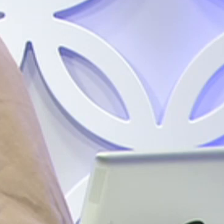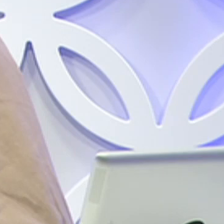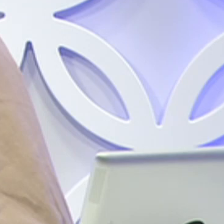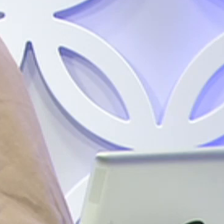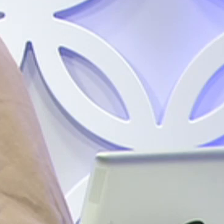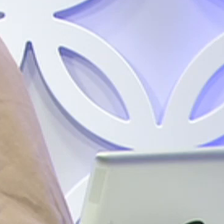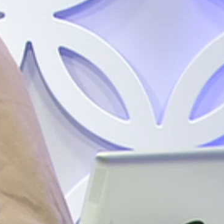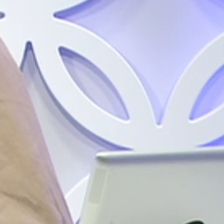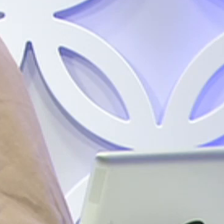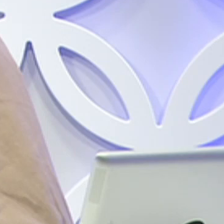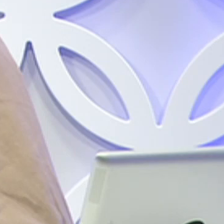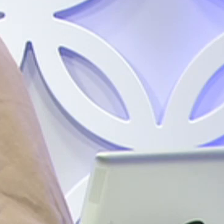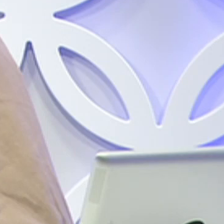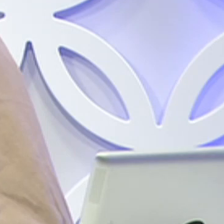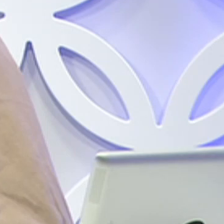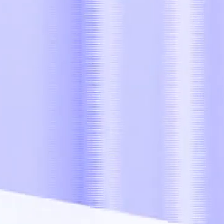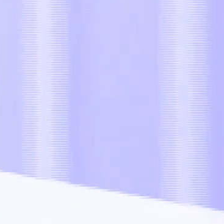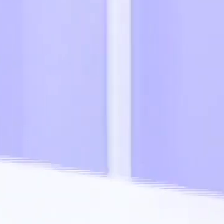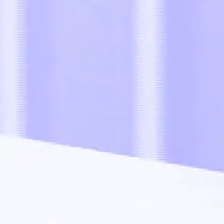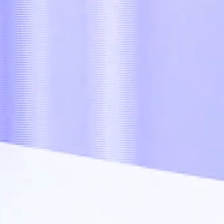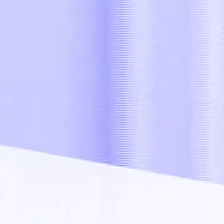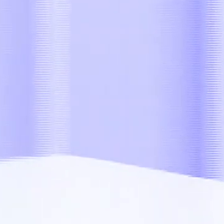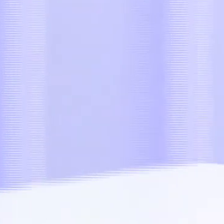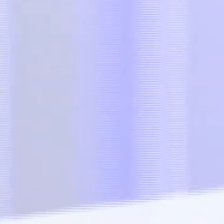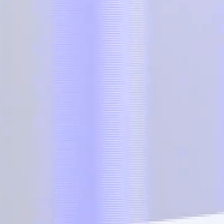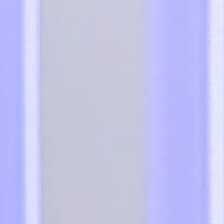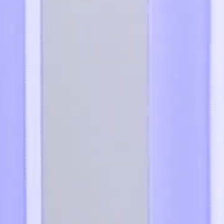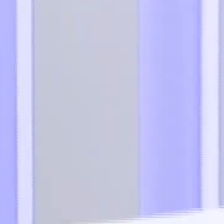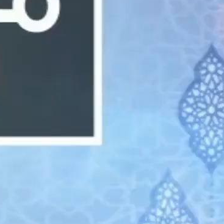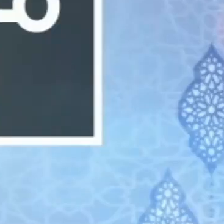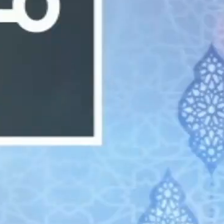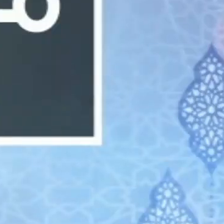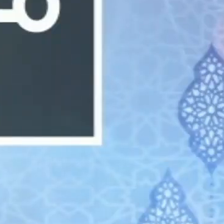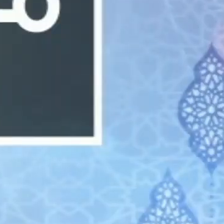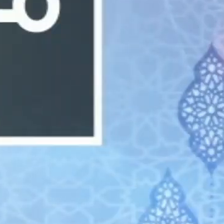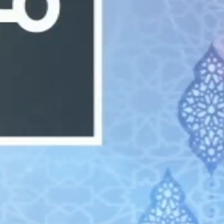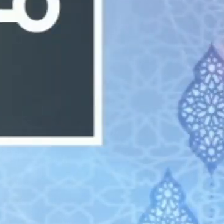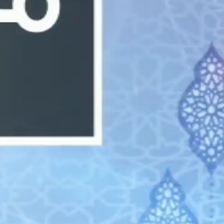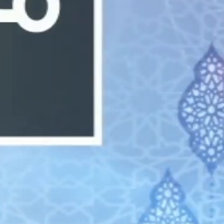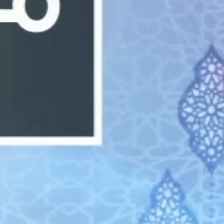كنوز تحيل مدارك الظلماء نورا.